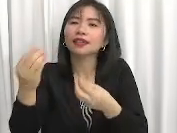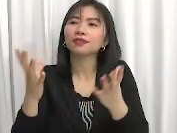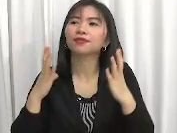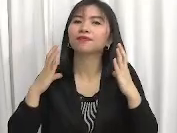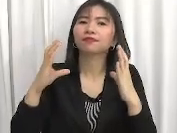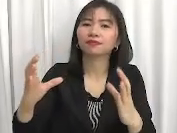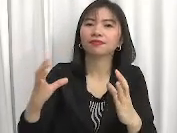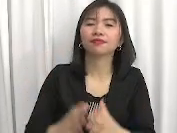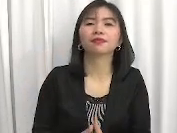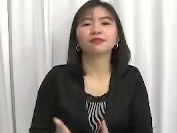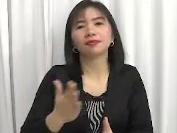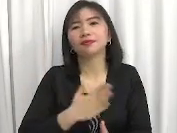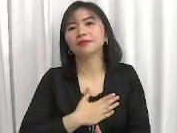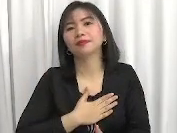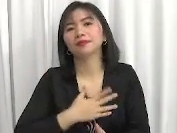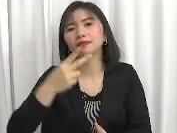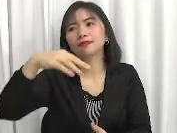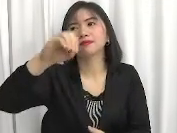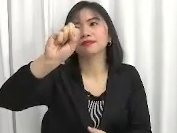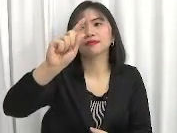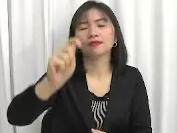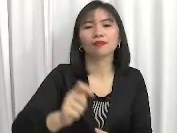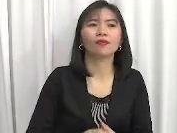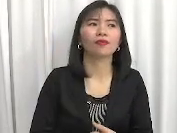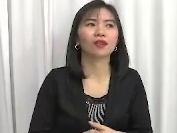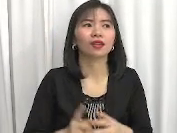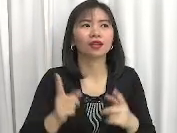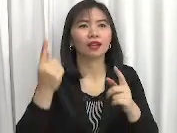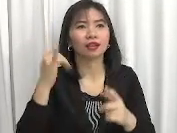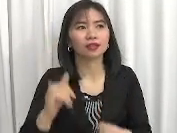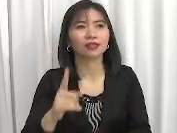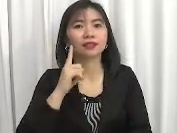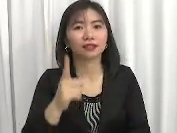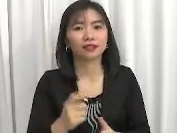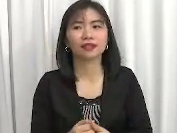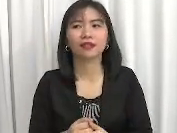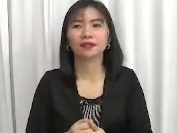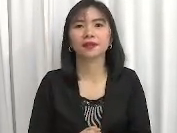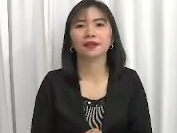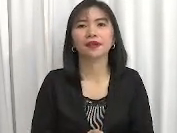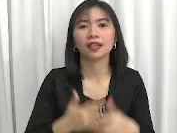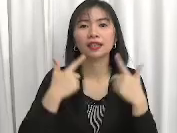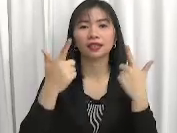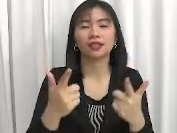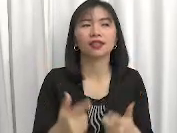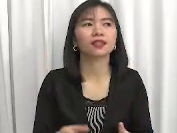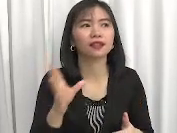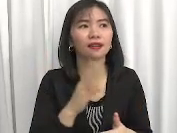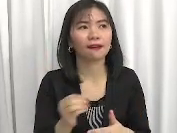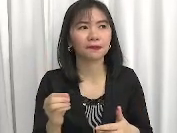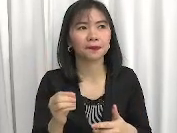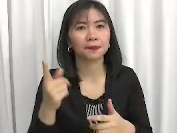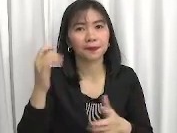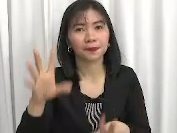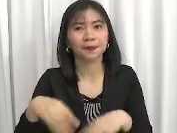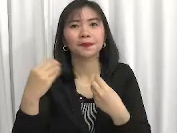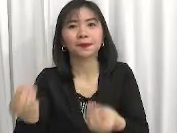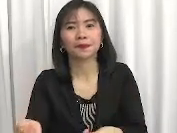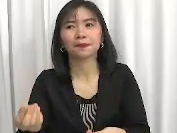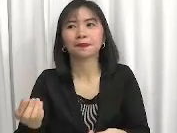ang aking mga kasama rito na mismo talaga sila talaga ang host dito na sila muna ay magpaalam